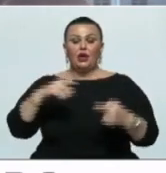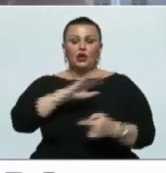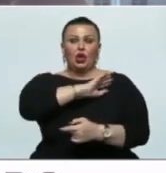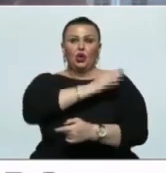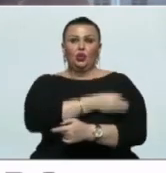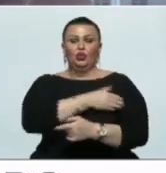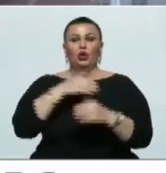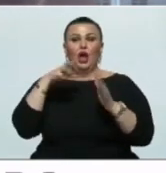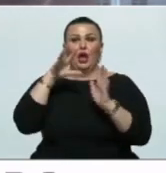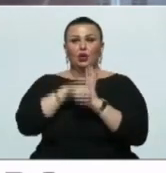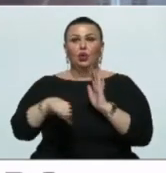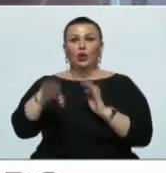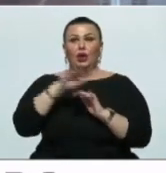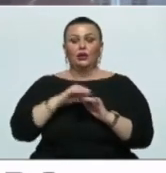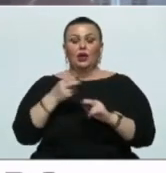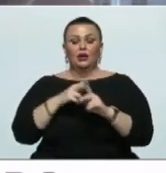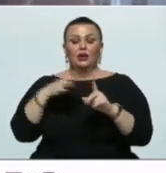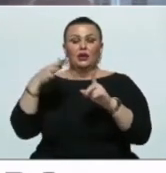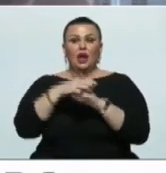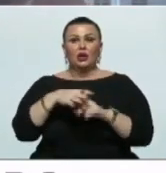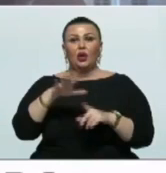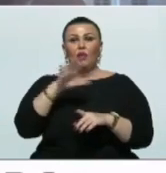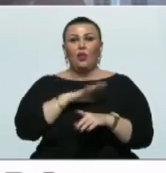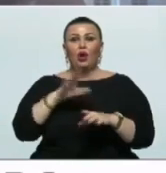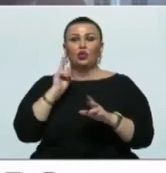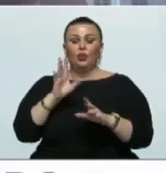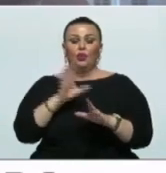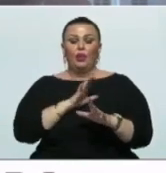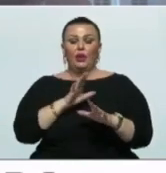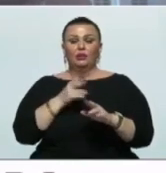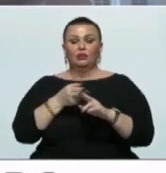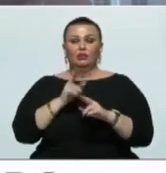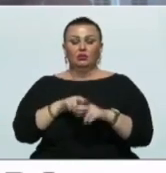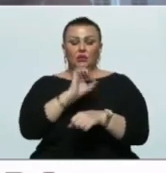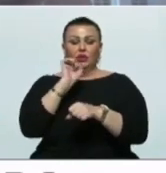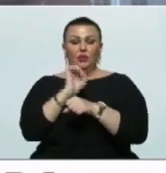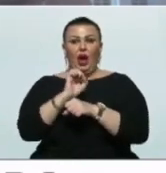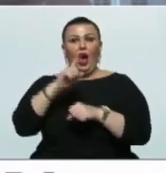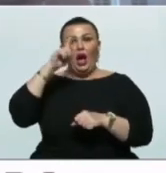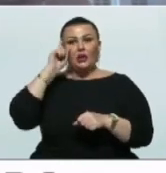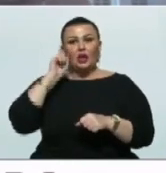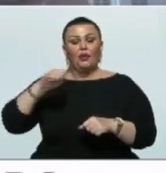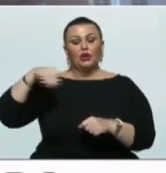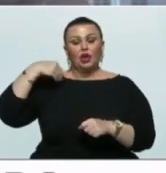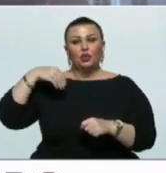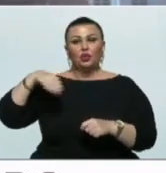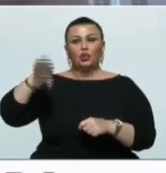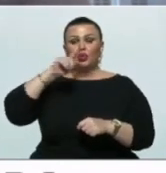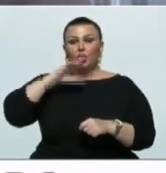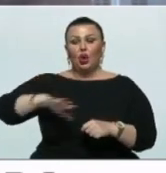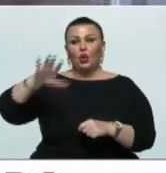oradaki saldırıları falan olursa onları kontrol altında tutmak için Türkiye ve